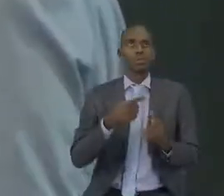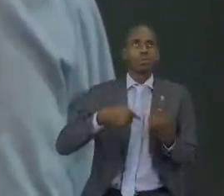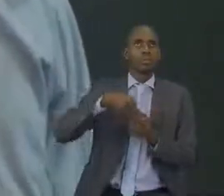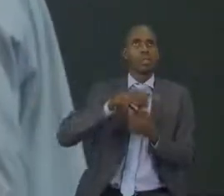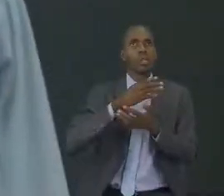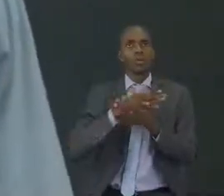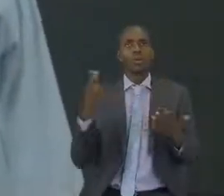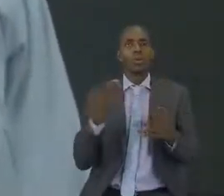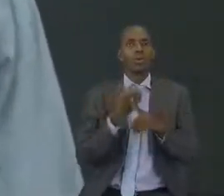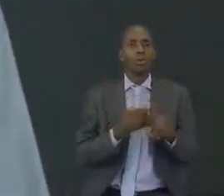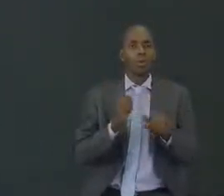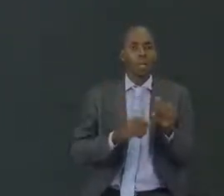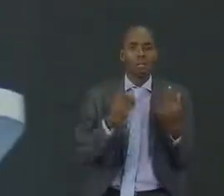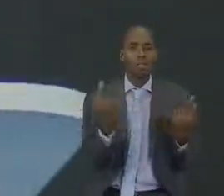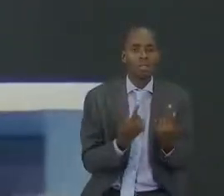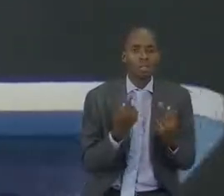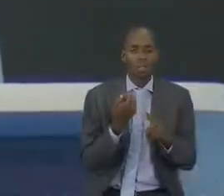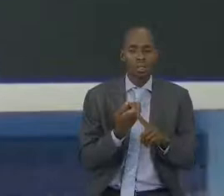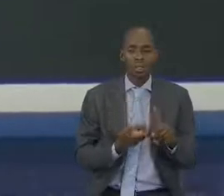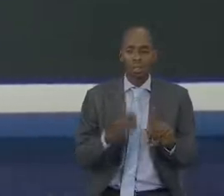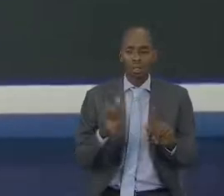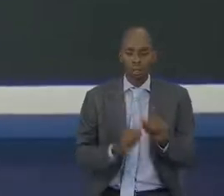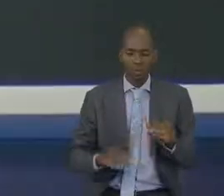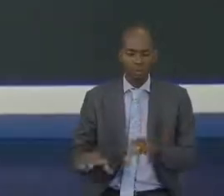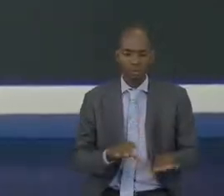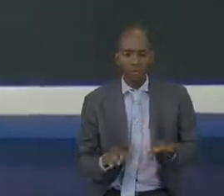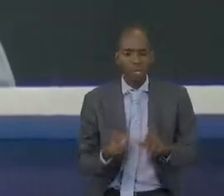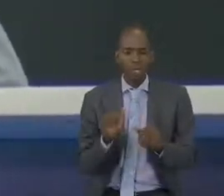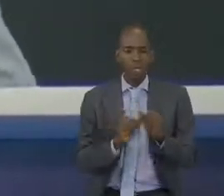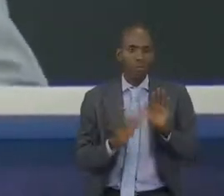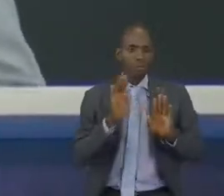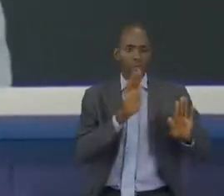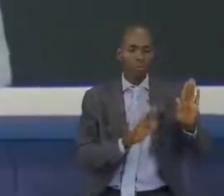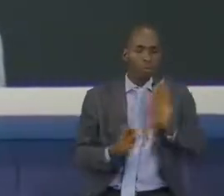toute activité, de tout comportement, de